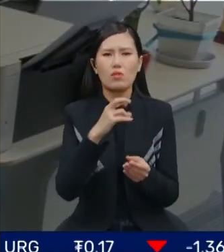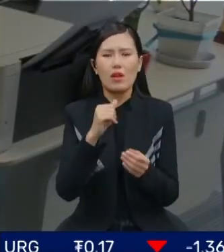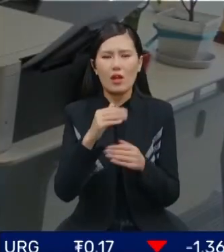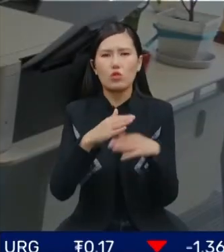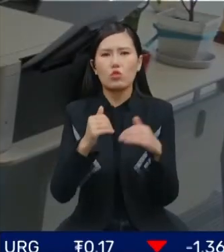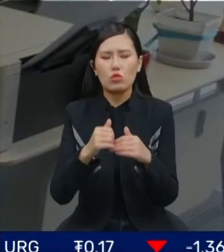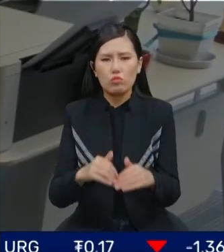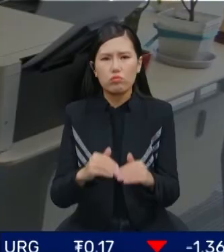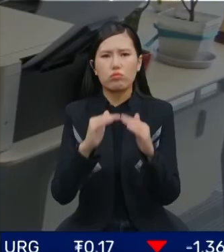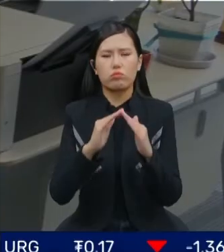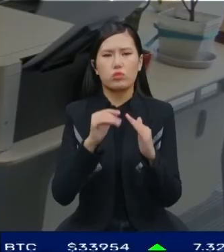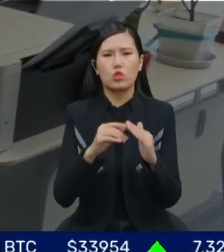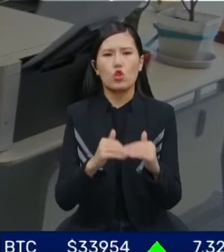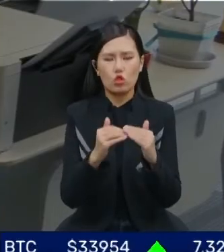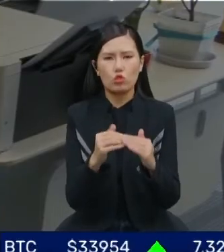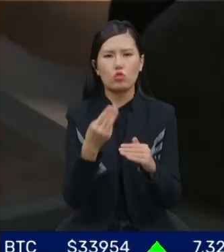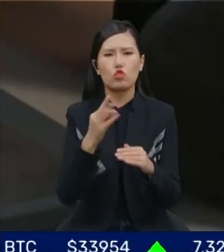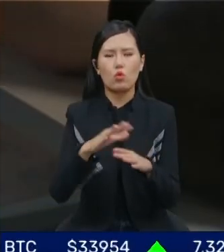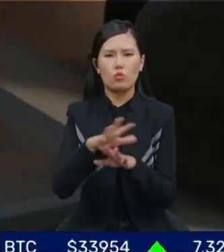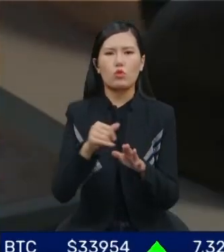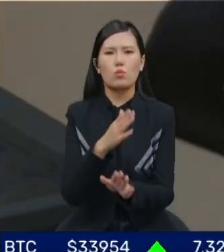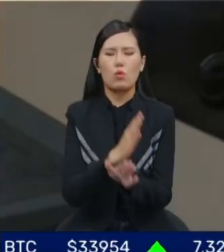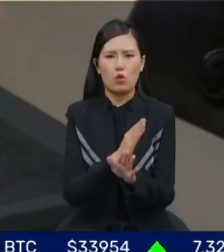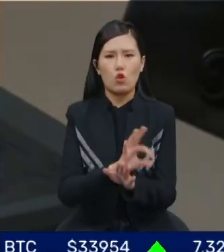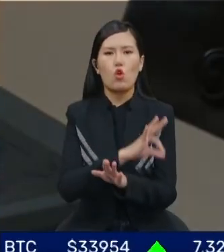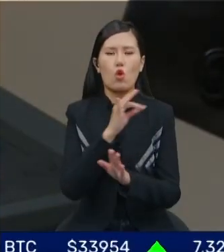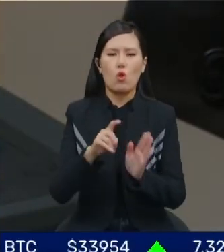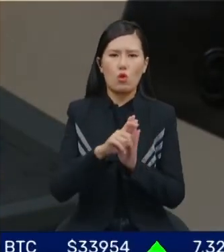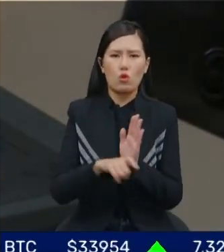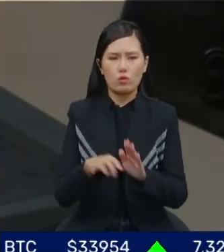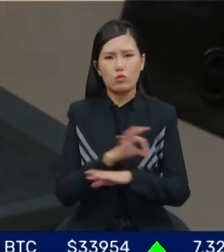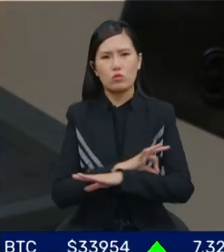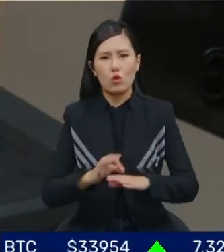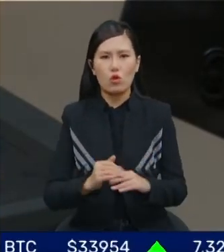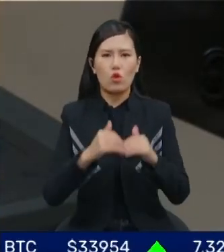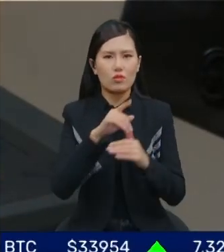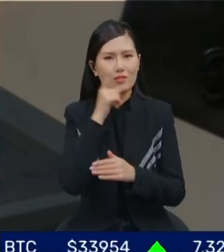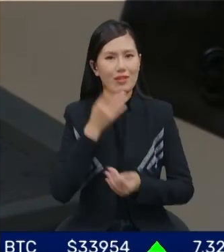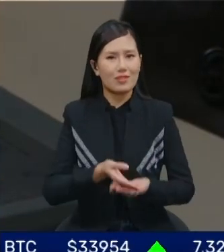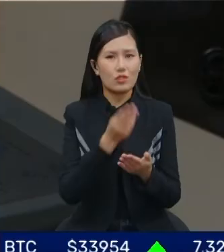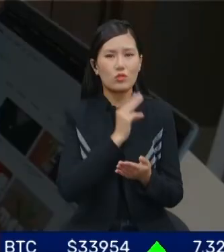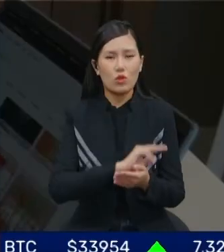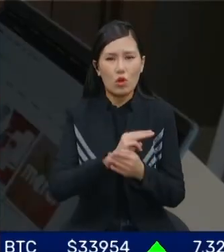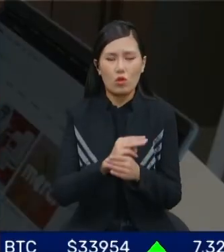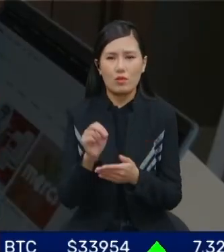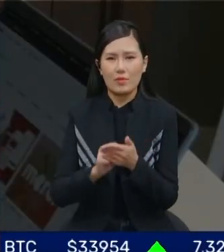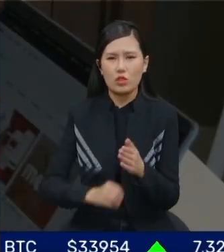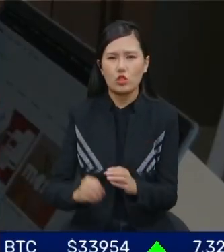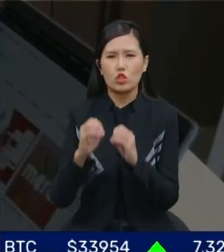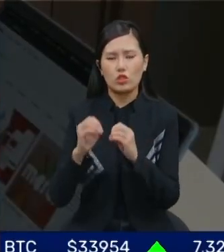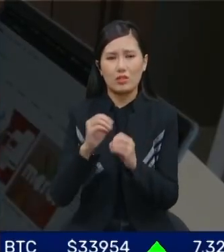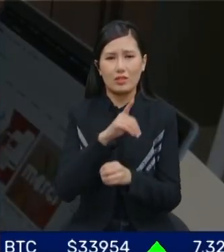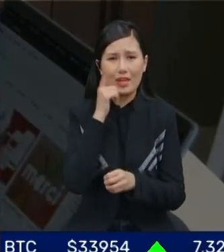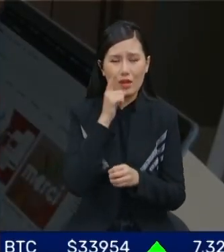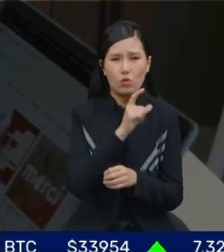өөр залуучуудыг дэмжих чиглэлд ямар ч хөрөнгө оруулалт, төсөл хөтөлбөр, за хөгжлийг дэмжих бодлого тусгагдаагүйг залуусын төлөөлөл шүмжилж байна.